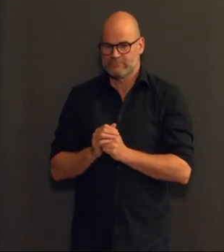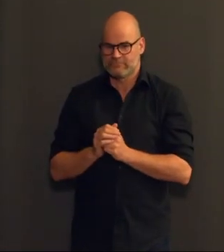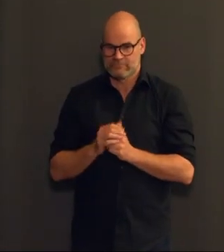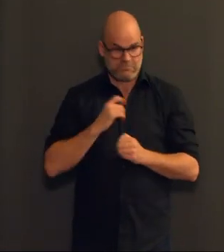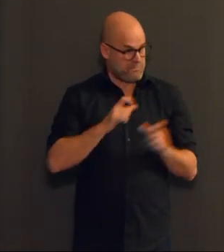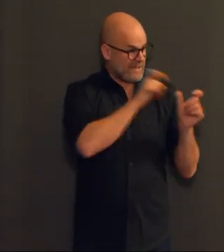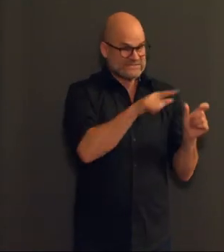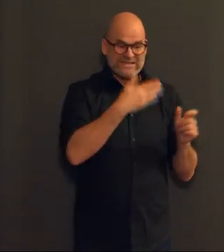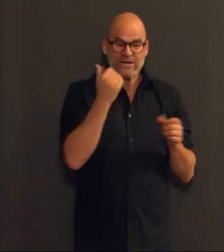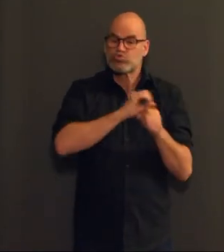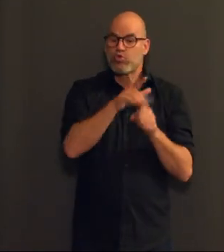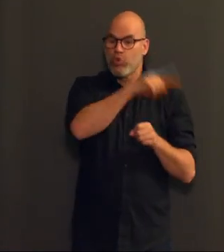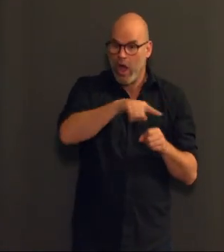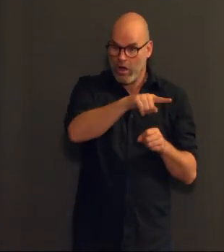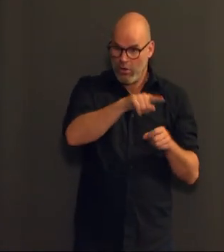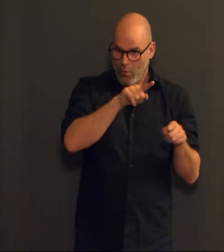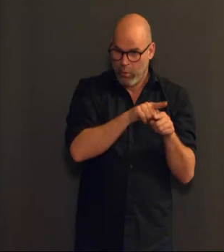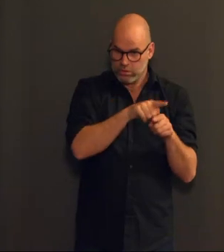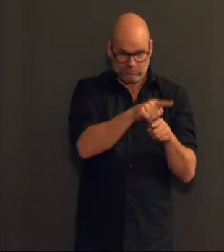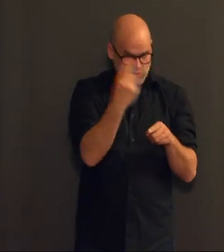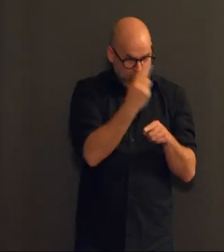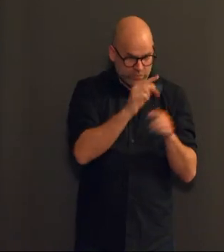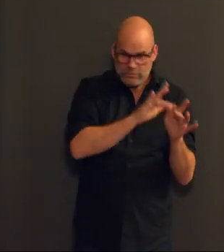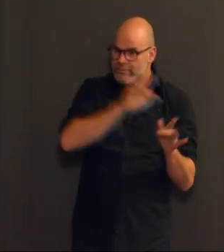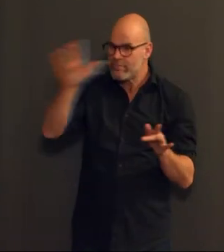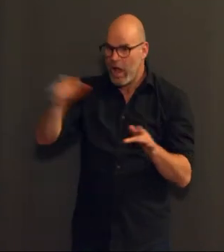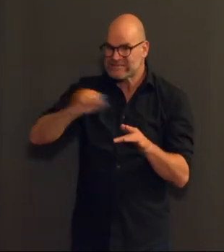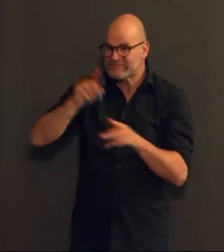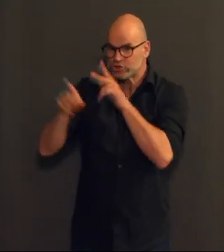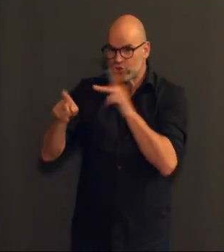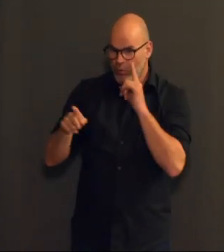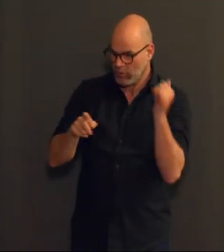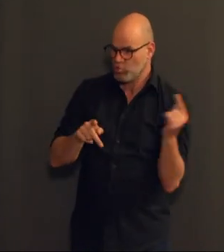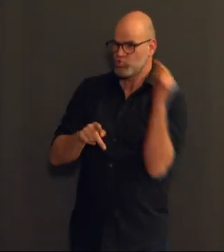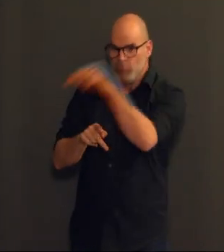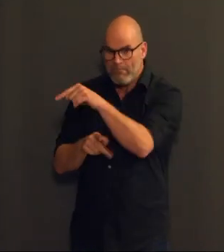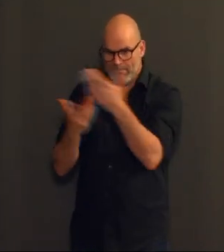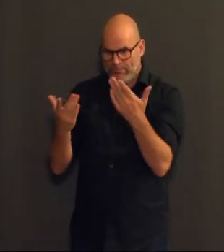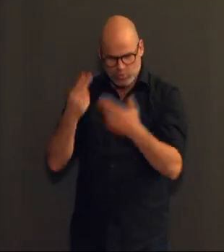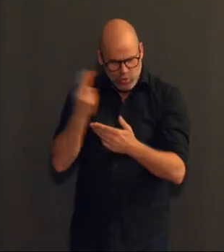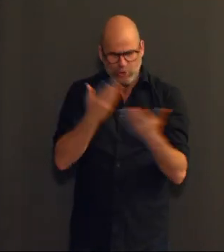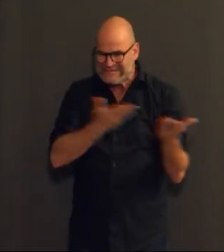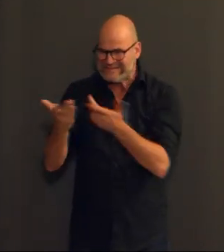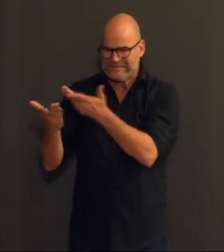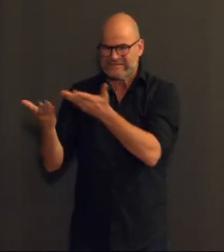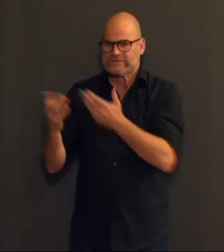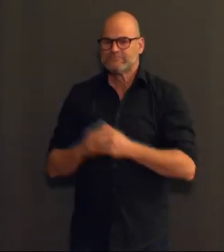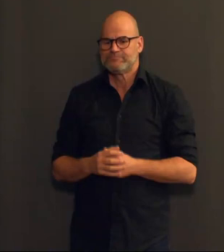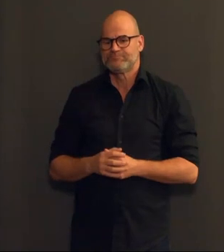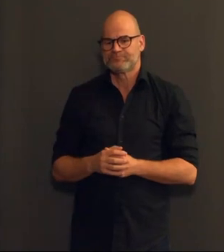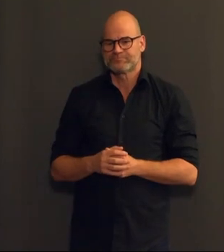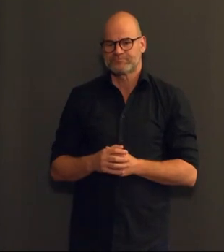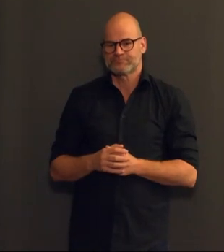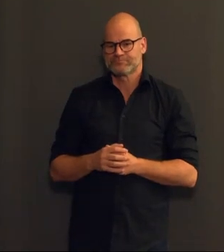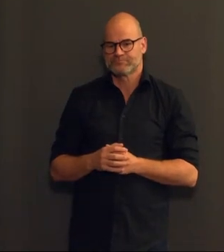volgende winters? Wel, heel waarschijnlijk gaan we de griep terug zien komen, de seizoensgriep. En krijgen we opnieuw